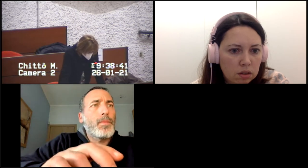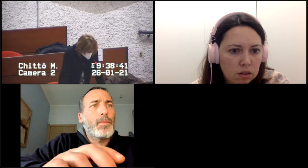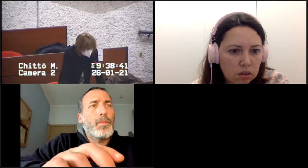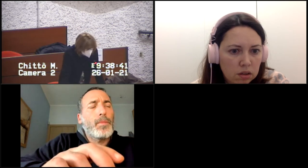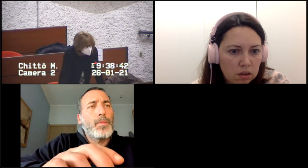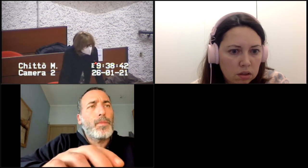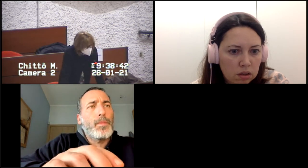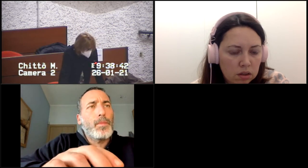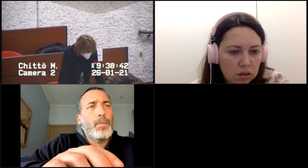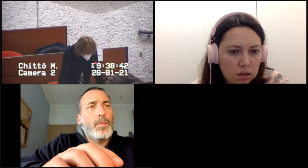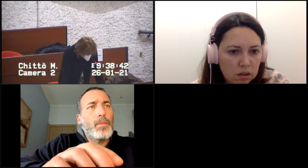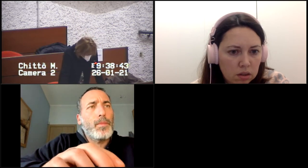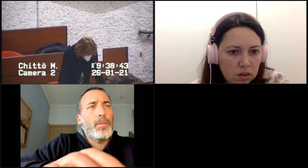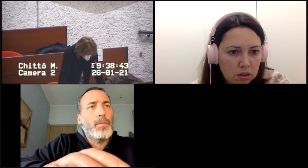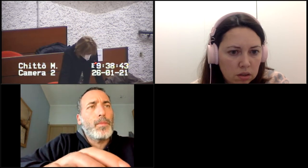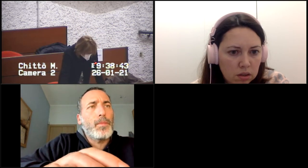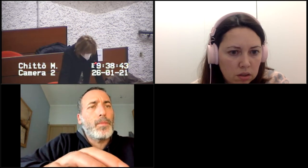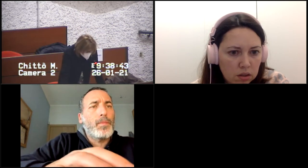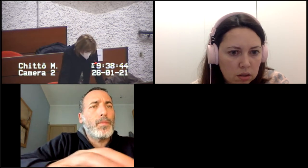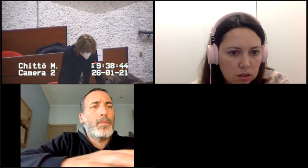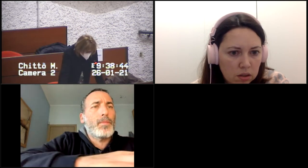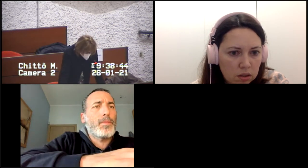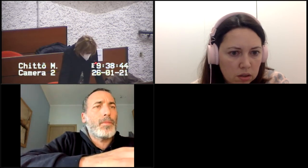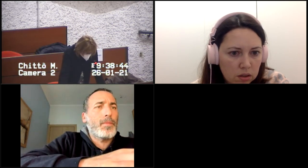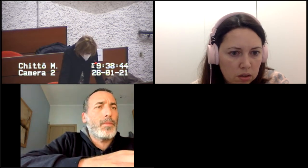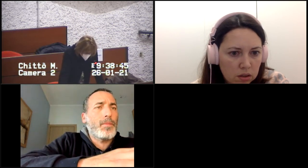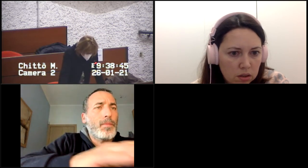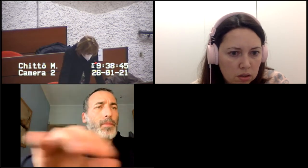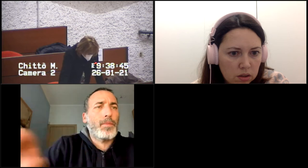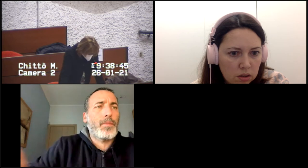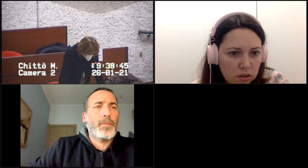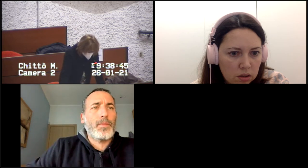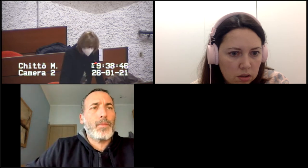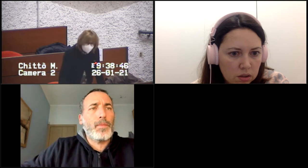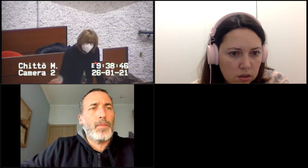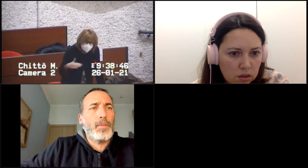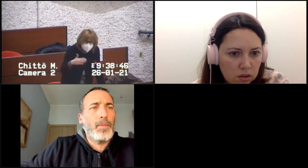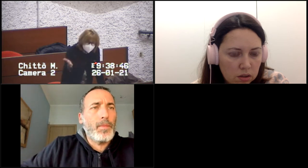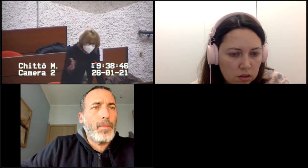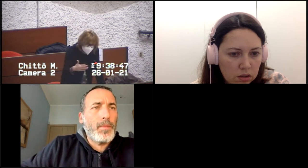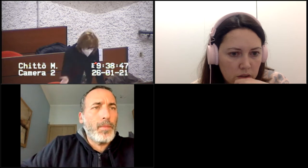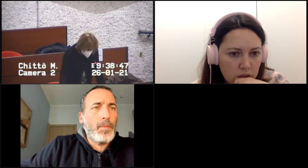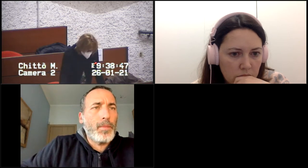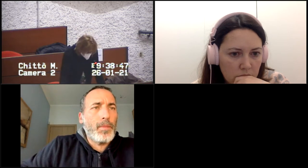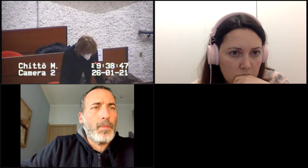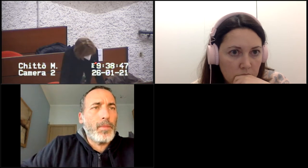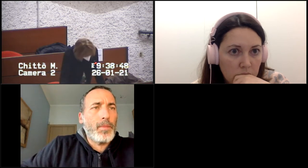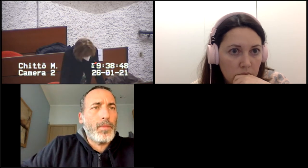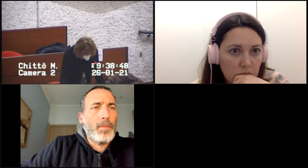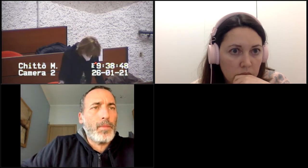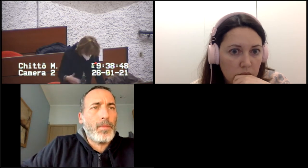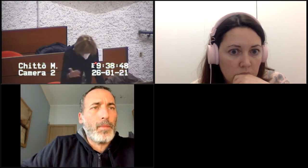e tecnologie innovative, tracciamento della movimentazione e pesatura dei materiali